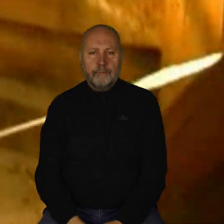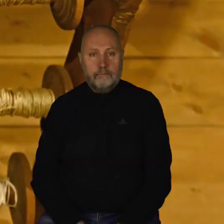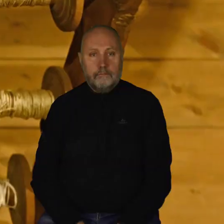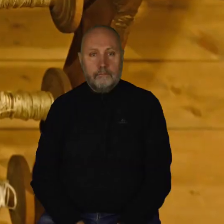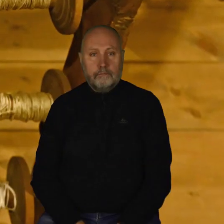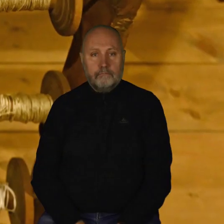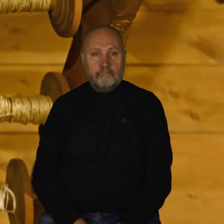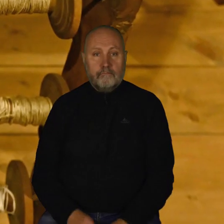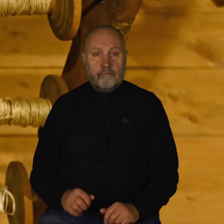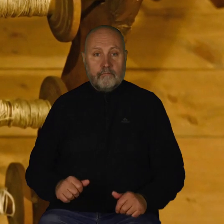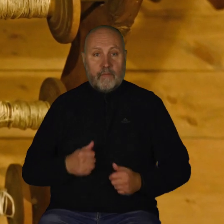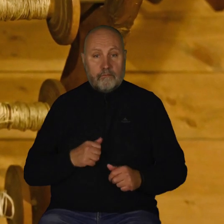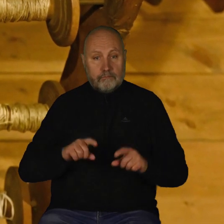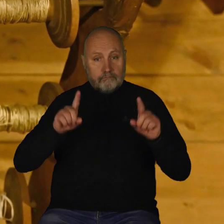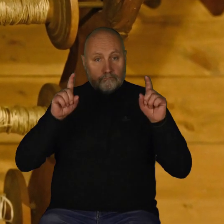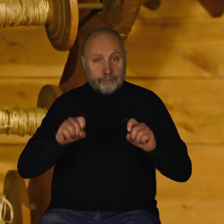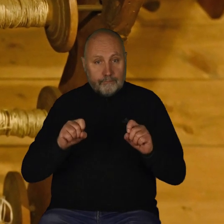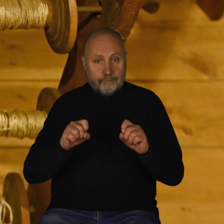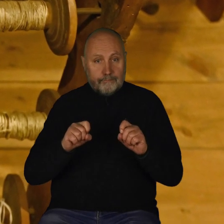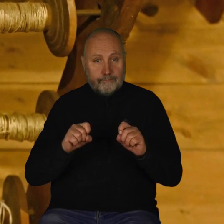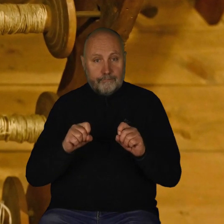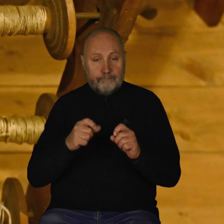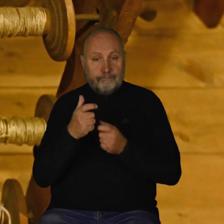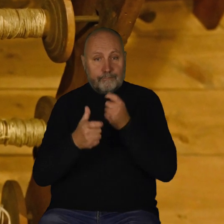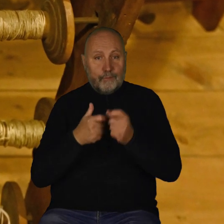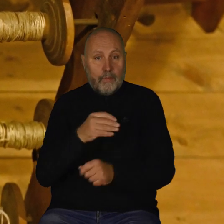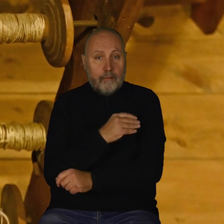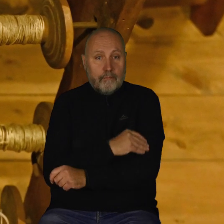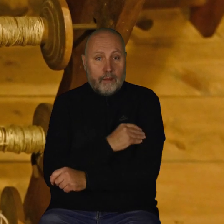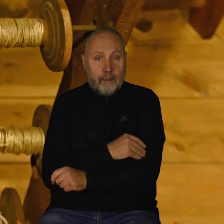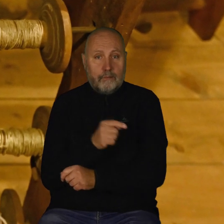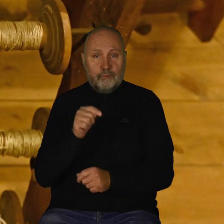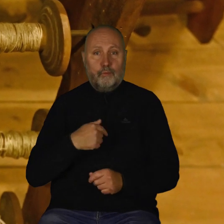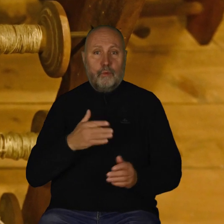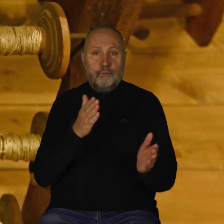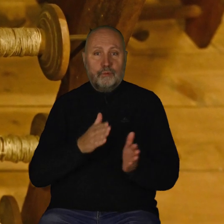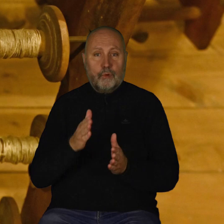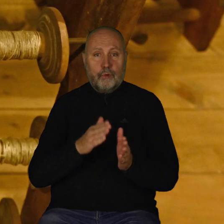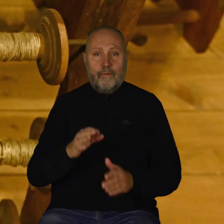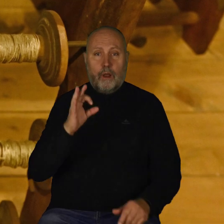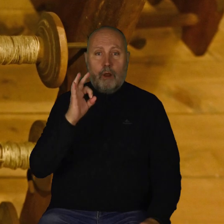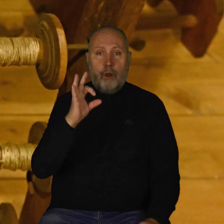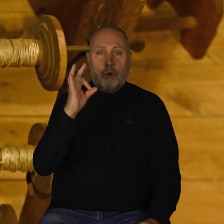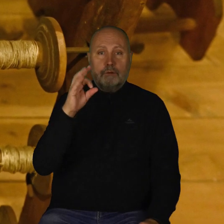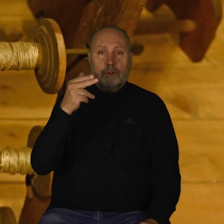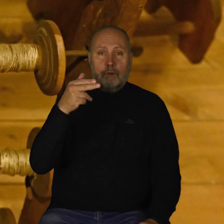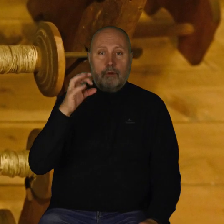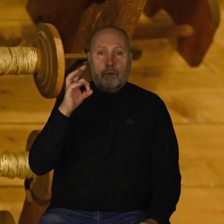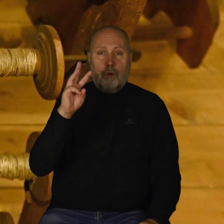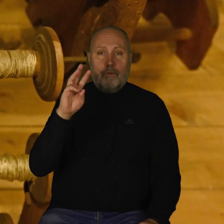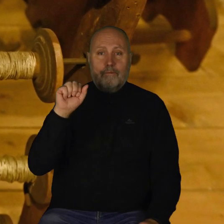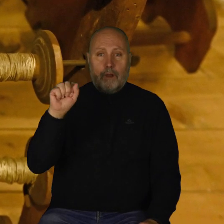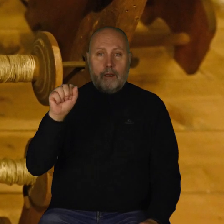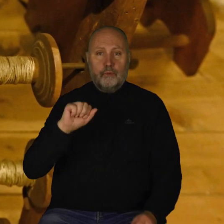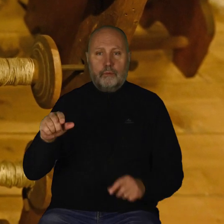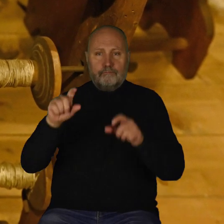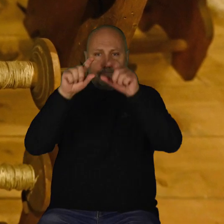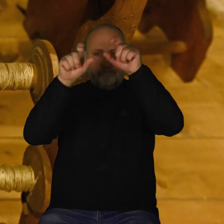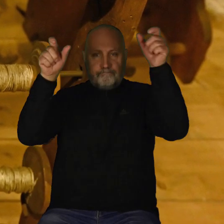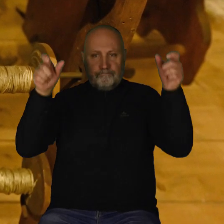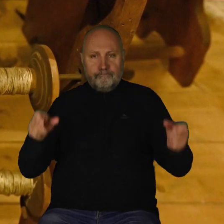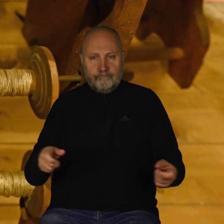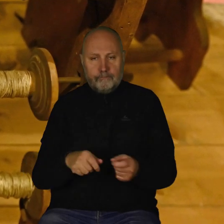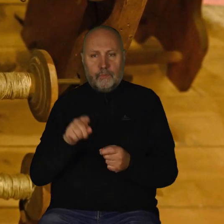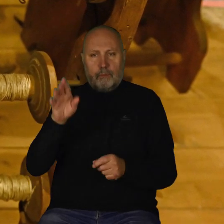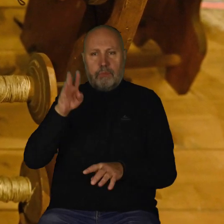przewijany zacząć tkać na krośnie należało przygotować osnowę czyli rusztowanie na którym